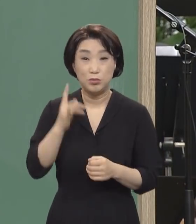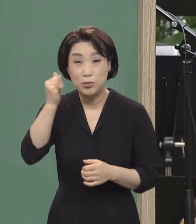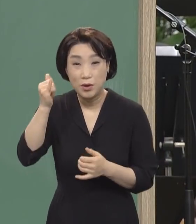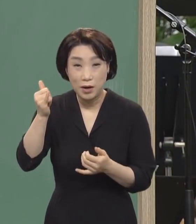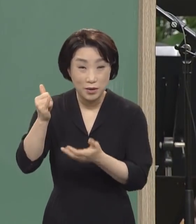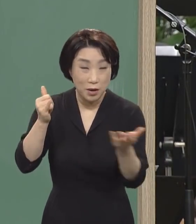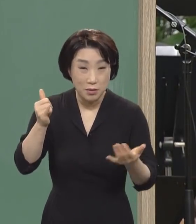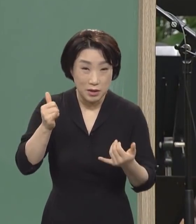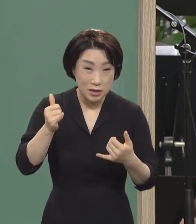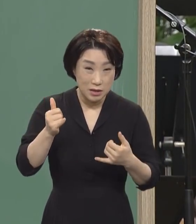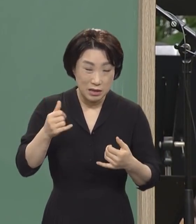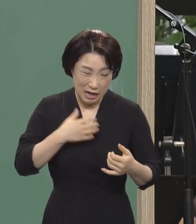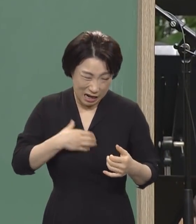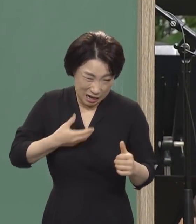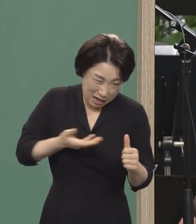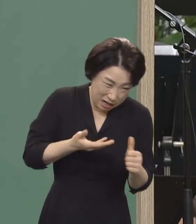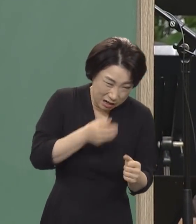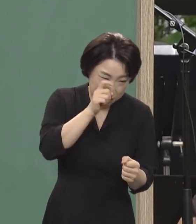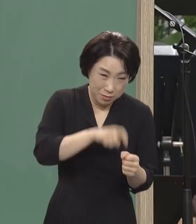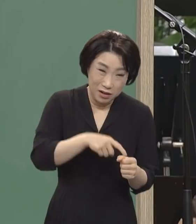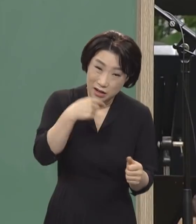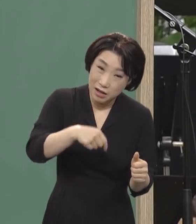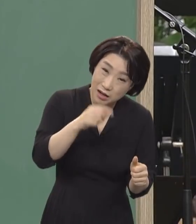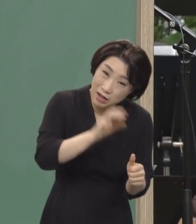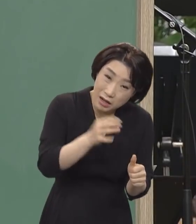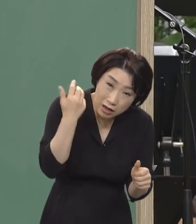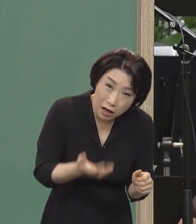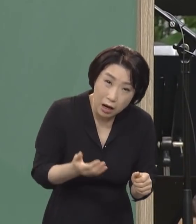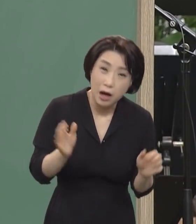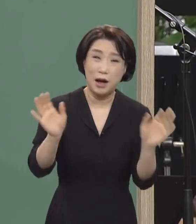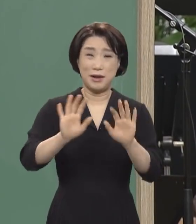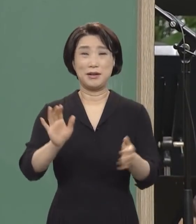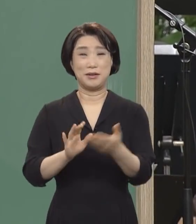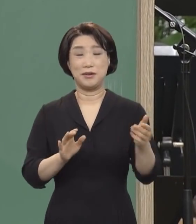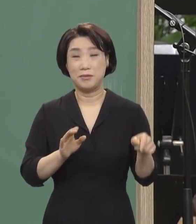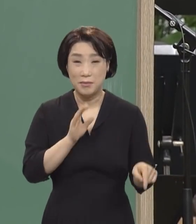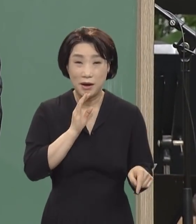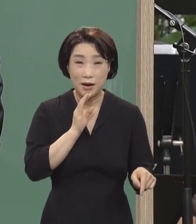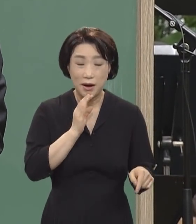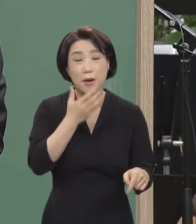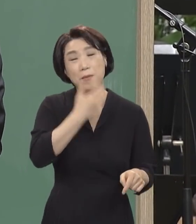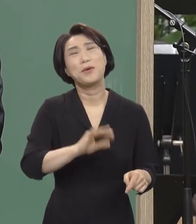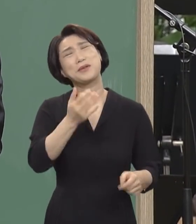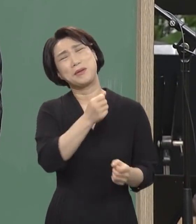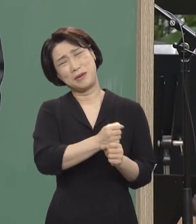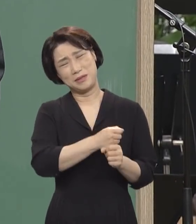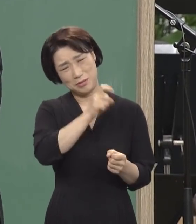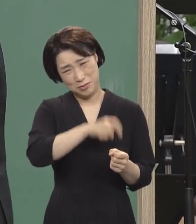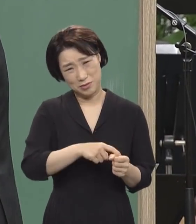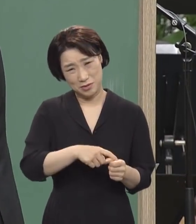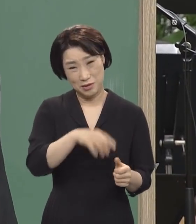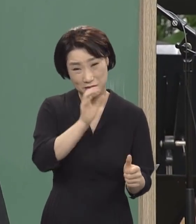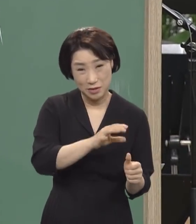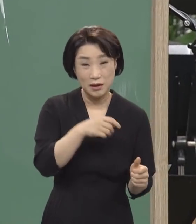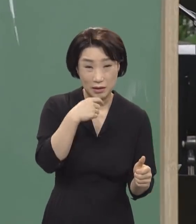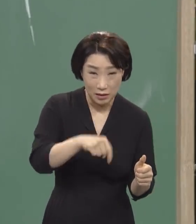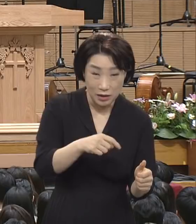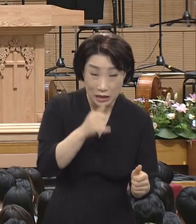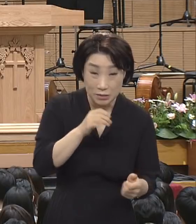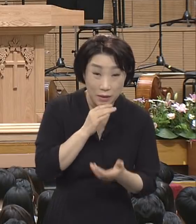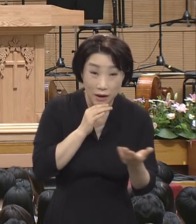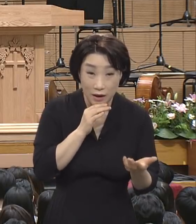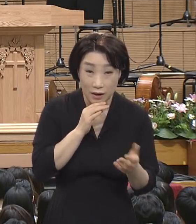자식에게 이소리 이소리 이소리 하는가? 절대 안 하지 않냐 이 말이요. 네. 그를 그 사람이 복비기 하려고 그런다 이 말이요. 네. 이제 우리는